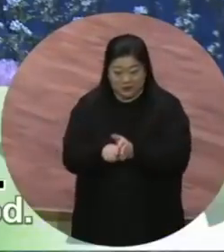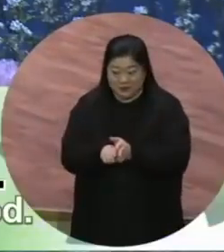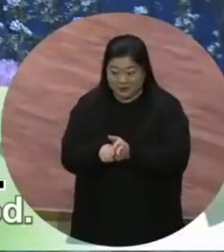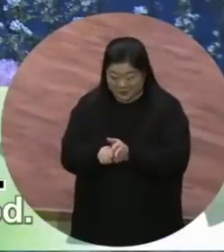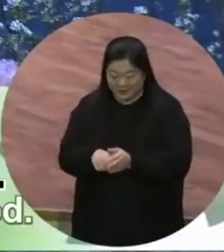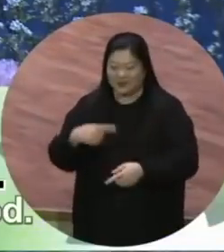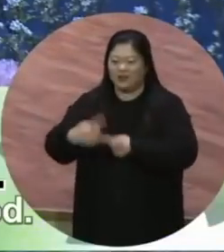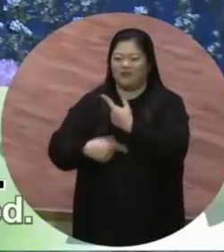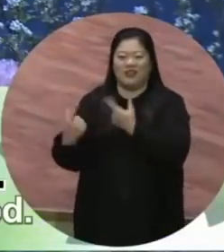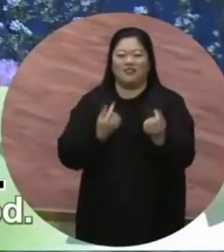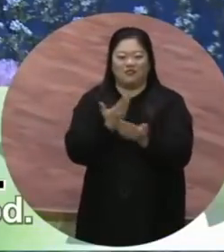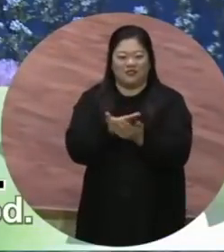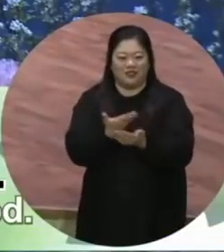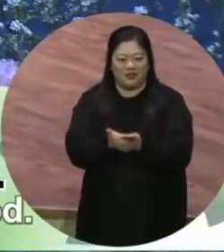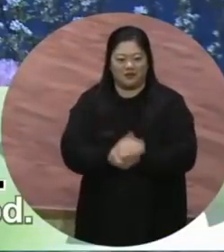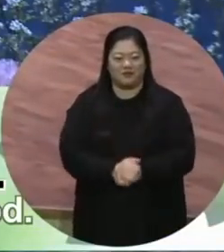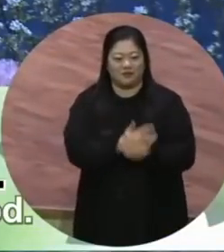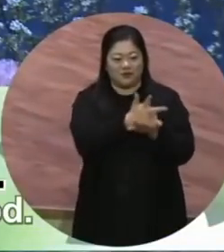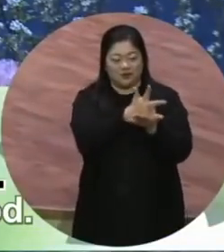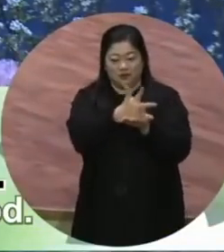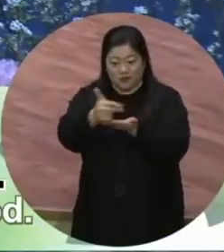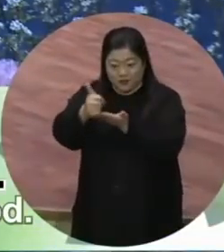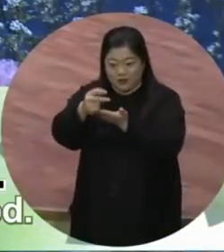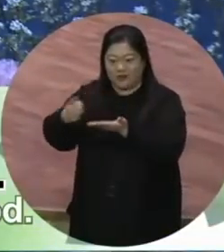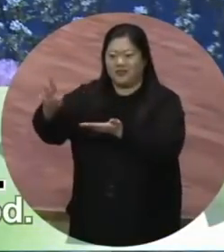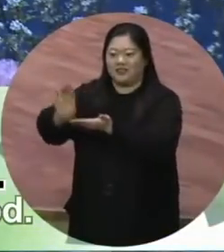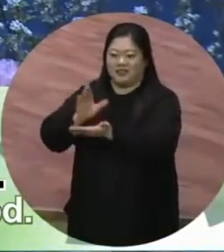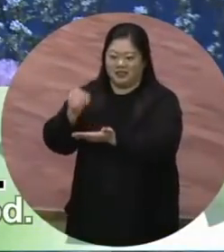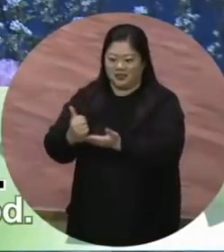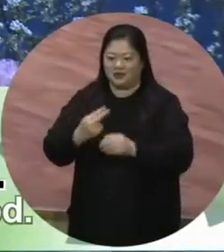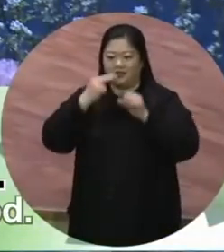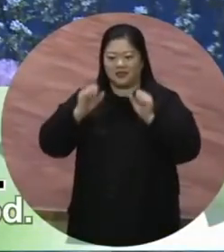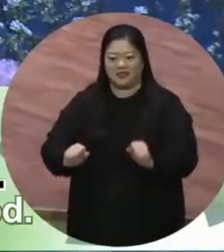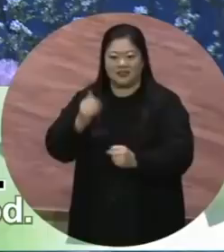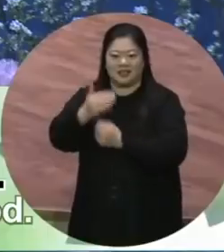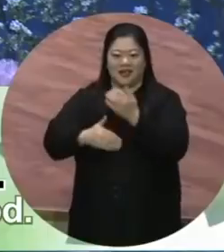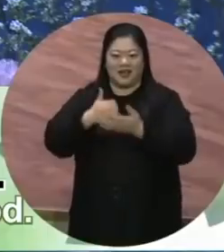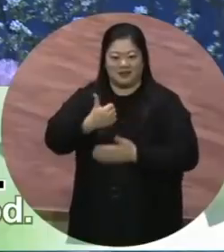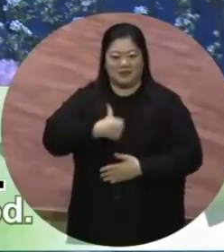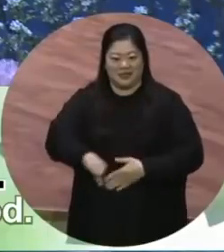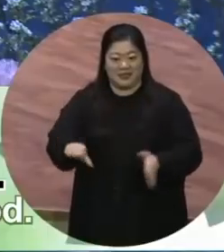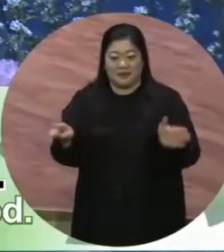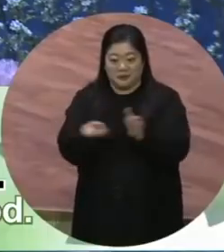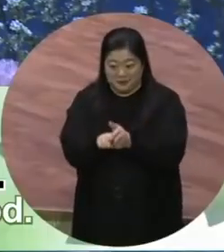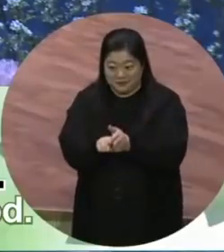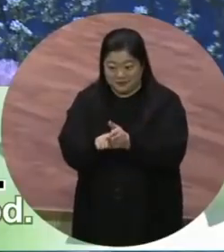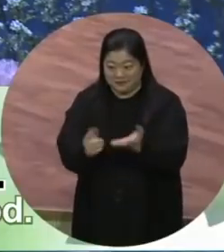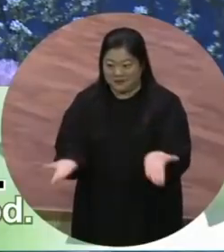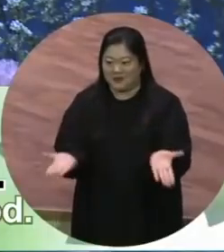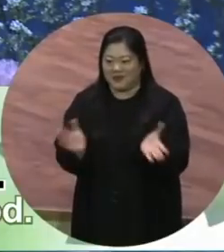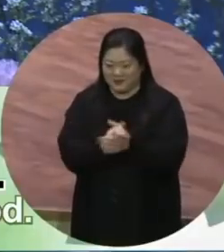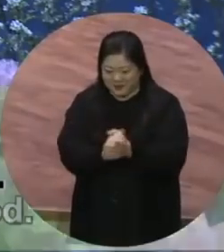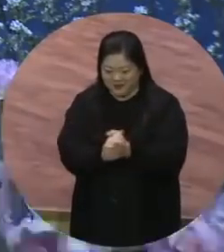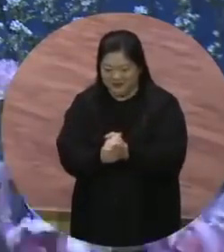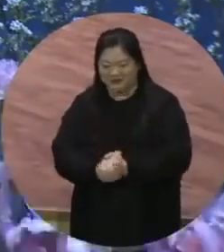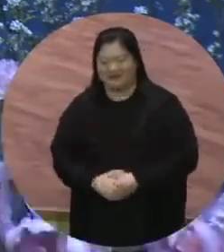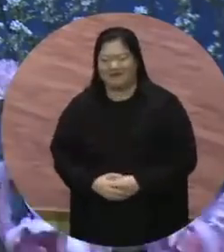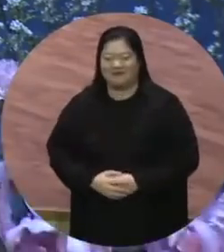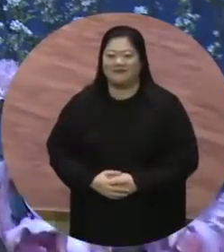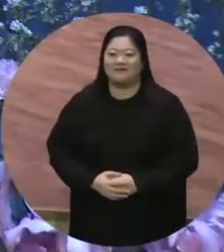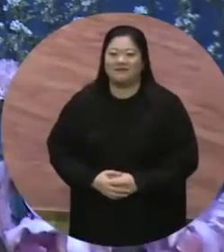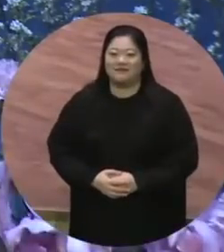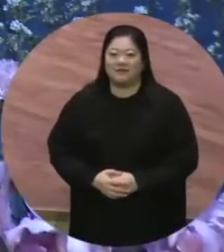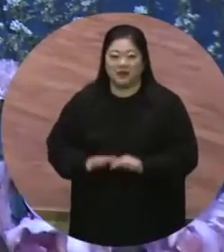신앙 고백합니다. 주는 그리스도시요 살아계신 하나님의 아들이십니다. 아멘.